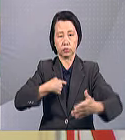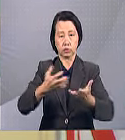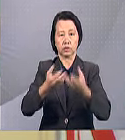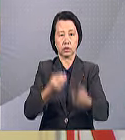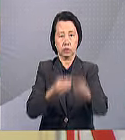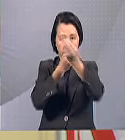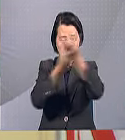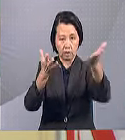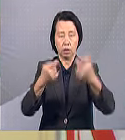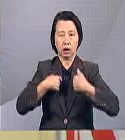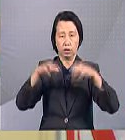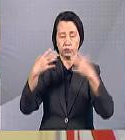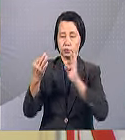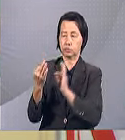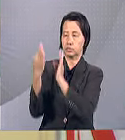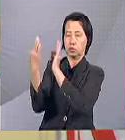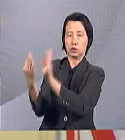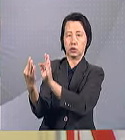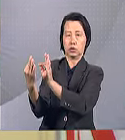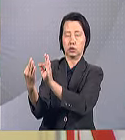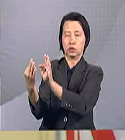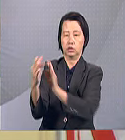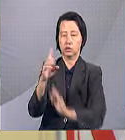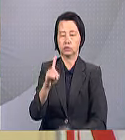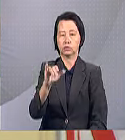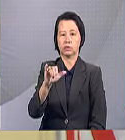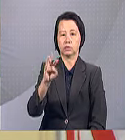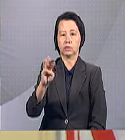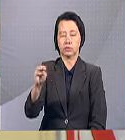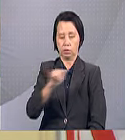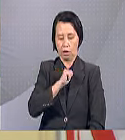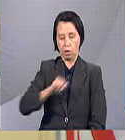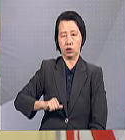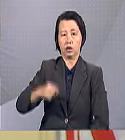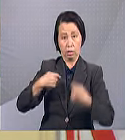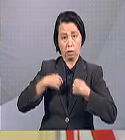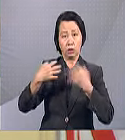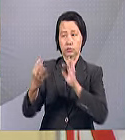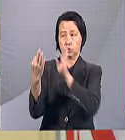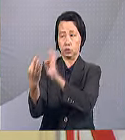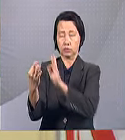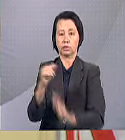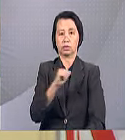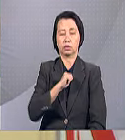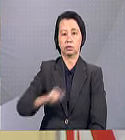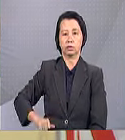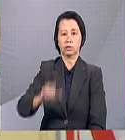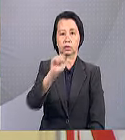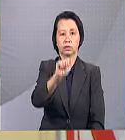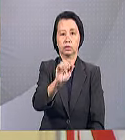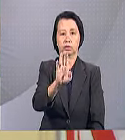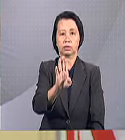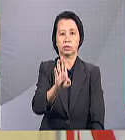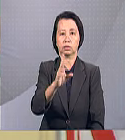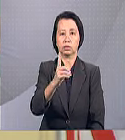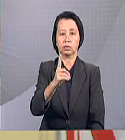bahawa saya juga telah menghadap Kebah Duli Yang Maha Mulia Seri Paduka Baginda Yang Tuan Agung As-Sultan Abdullah